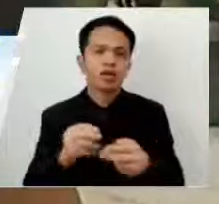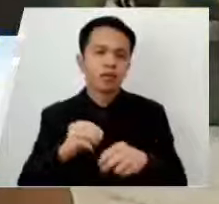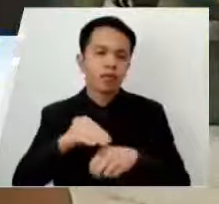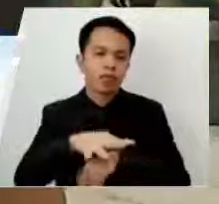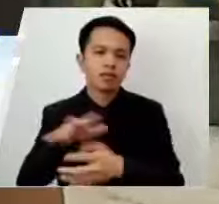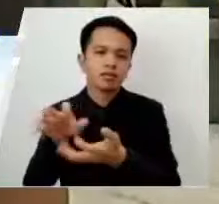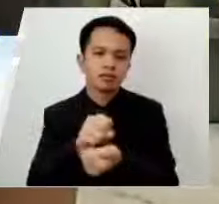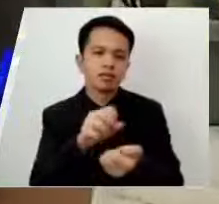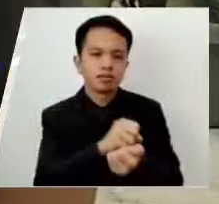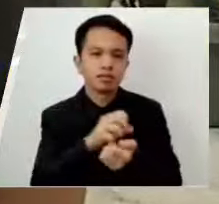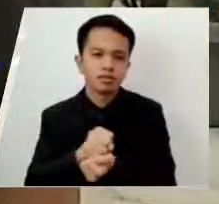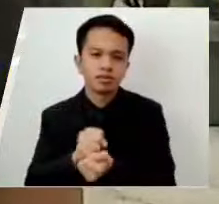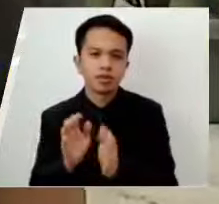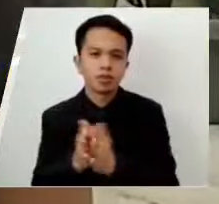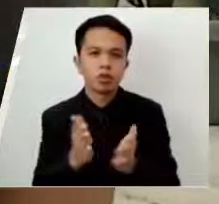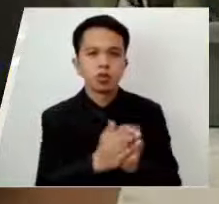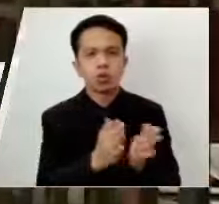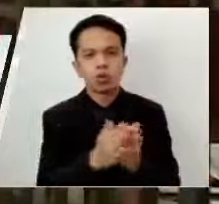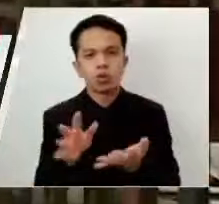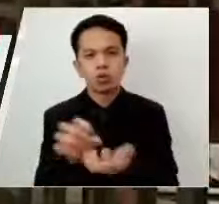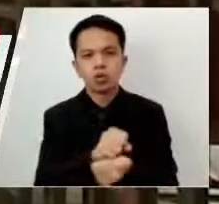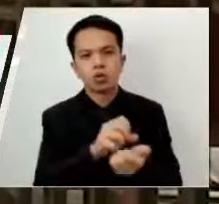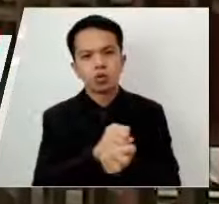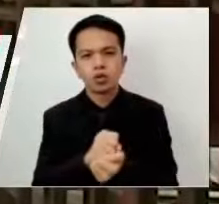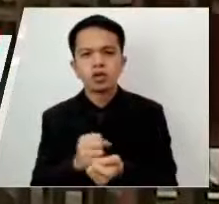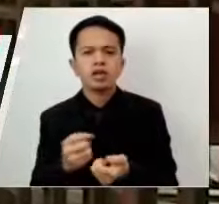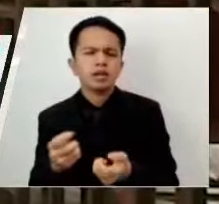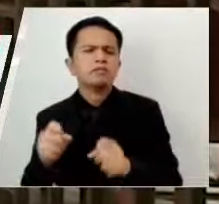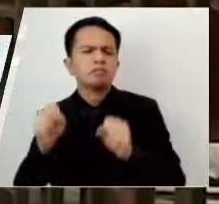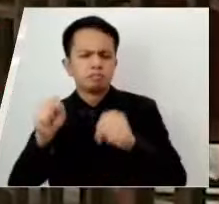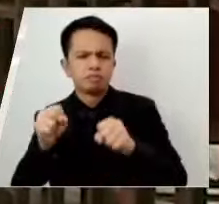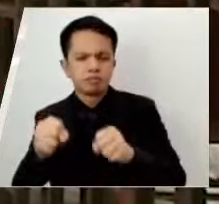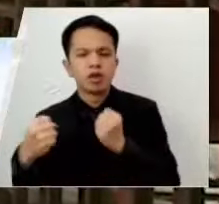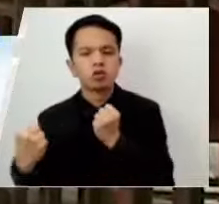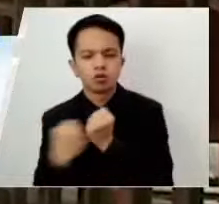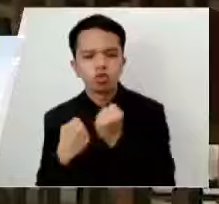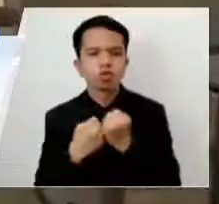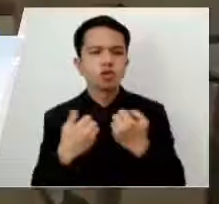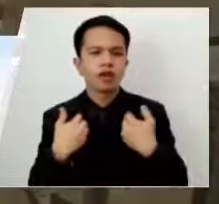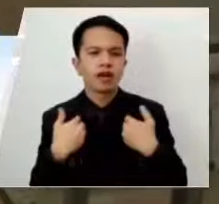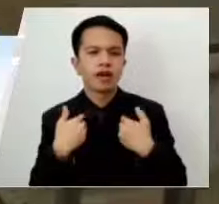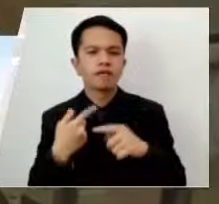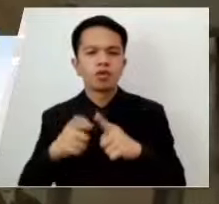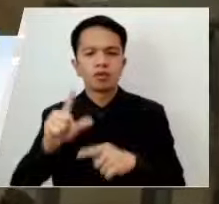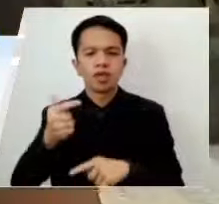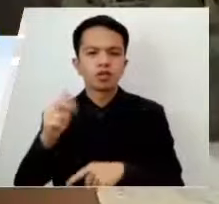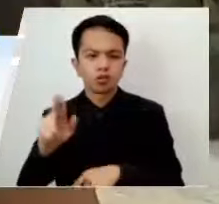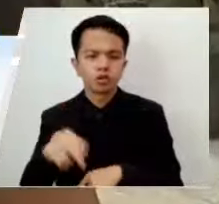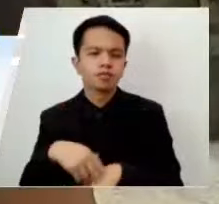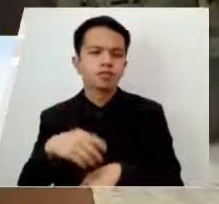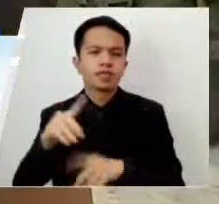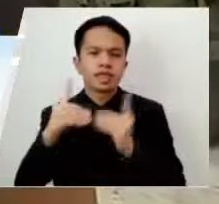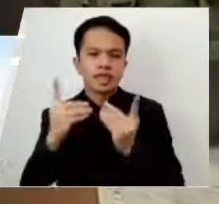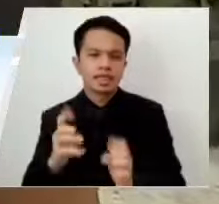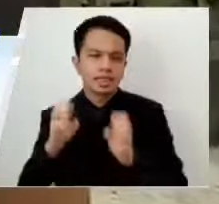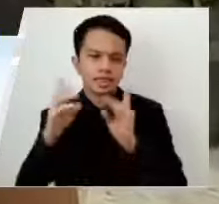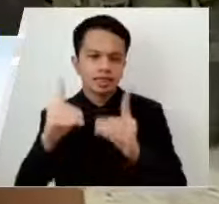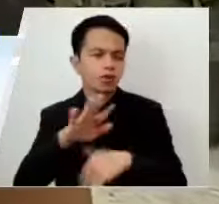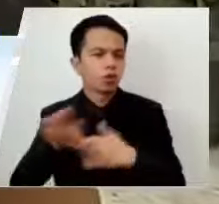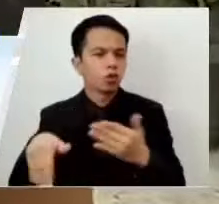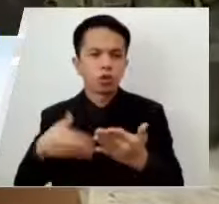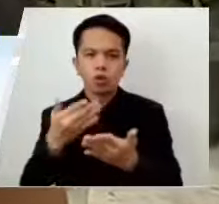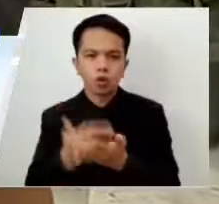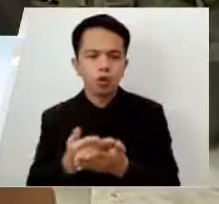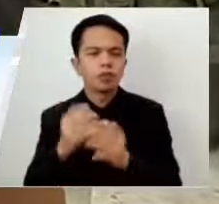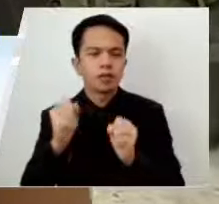Sa palagay ko naman ay kakayanin dahil tuloy-tuloy naman ang suporta ng ating LGU, ng ating DepEd. Lahat naman ito ay mapapalitan